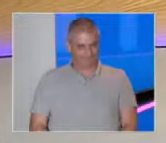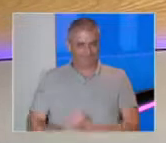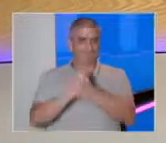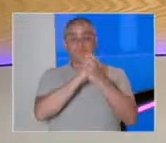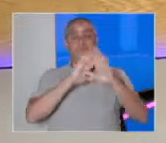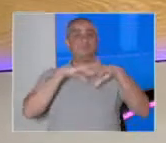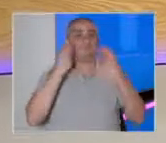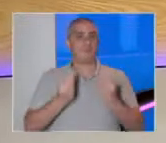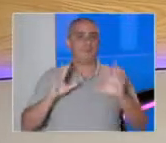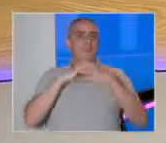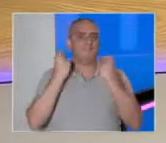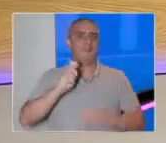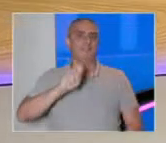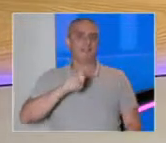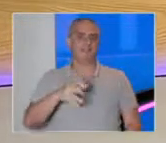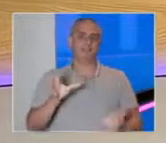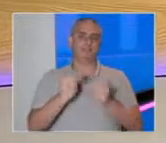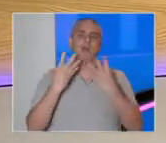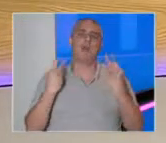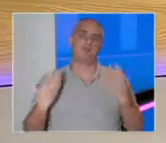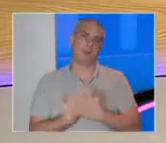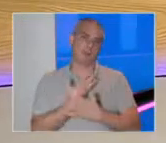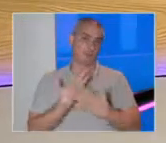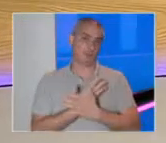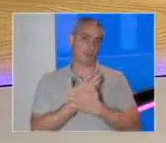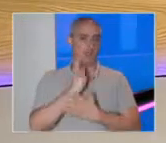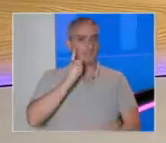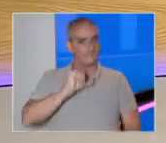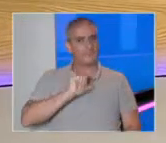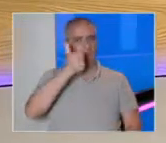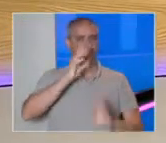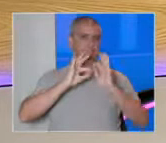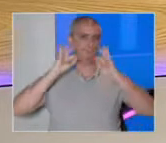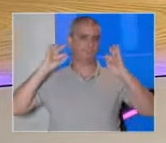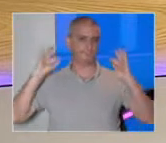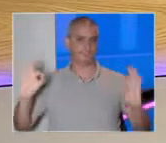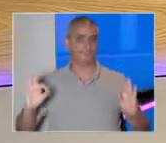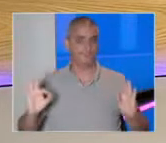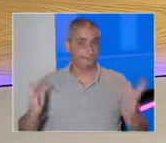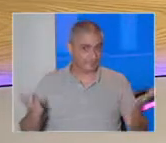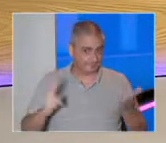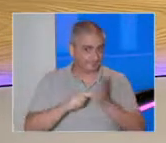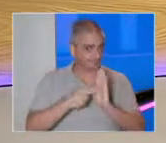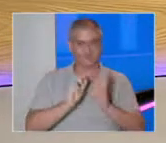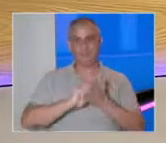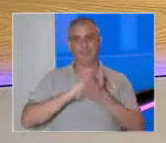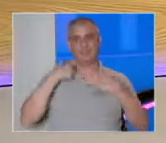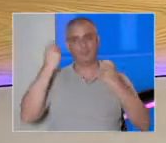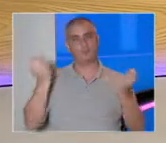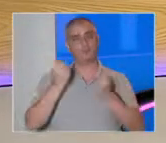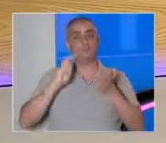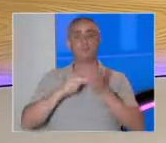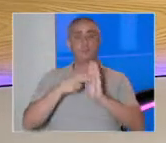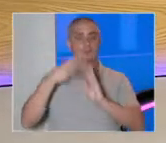שלום לכם וערב טוב, ערב טוב כנסת עם הרבה חדשות לפנינו, אבל עוד לפני כל העניינים הפוליטיים, משרד החינוך מפרסם היום